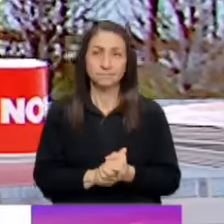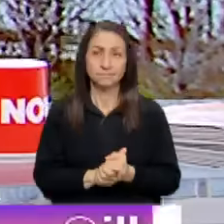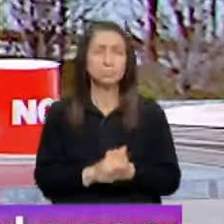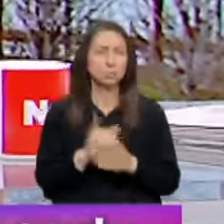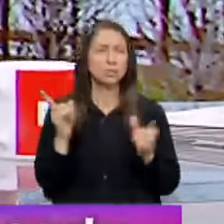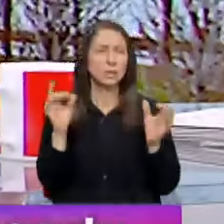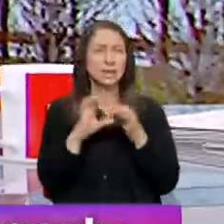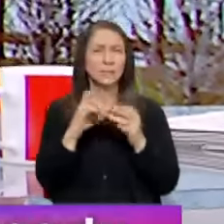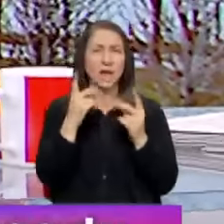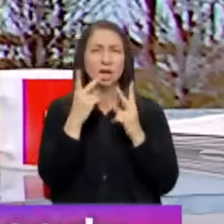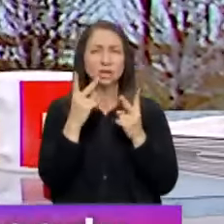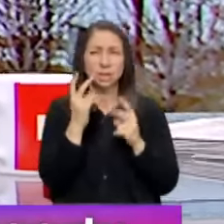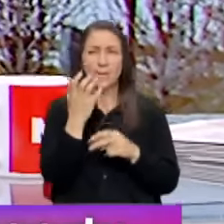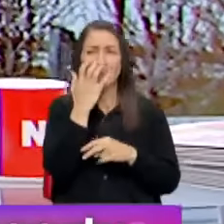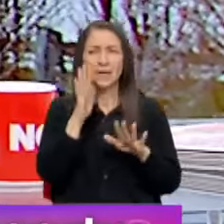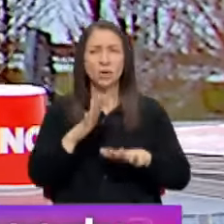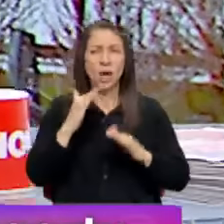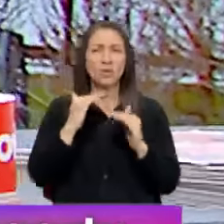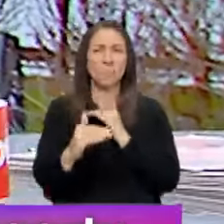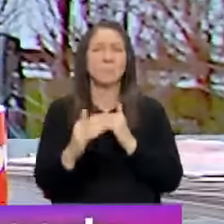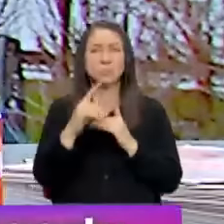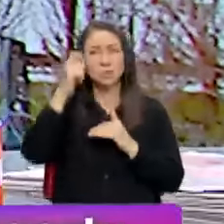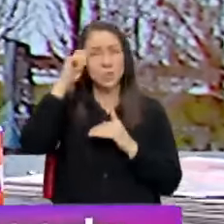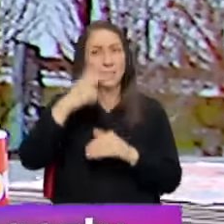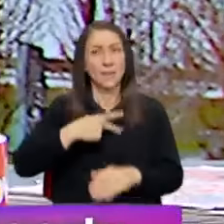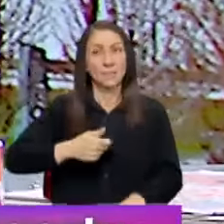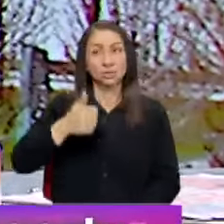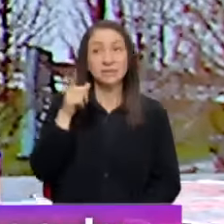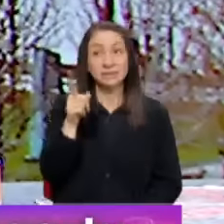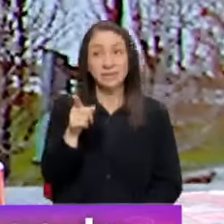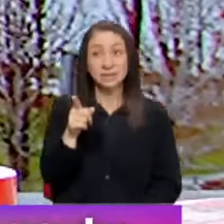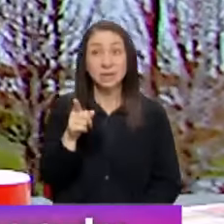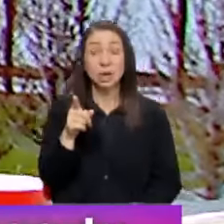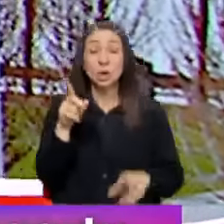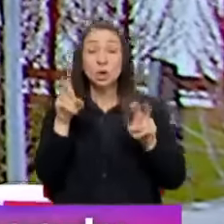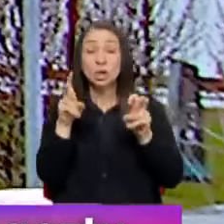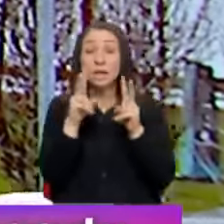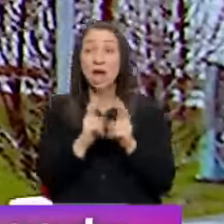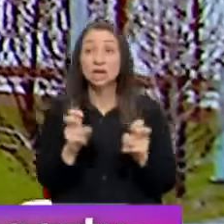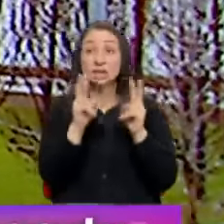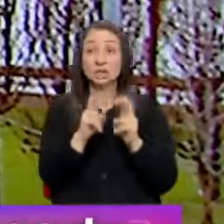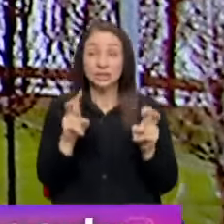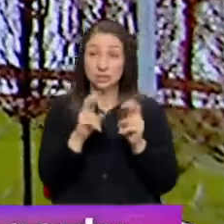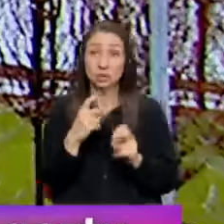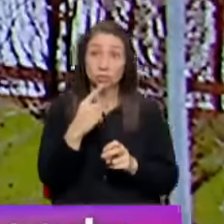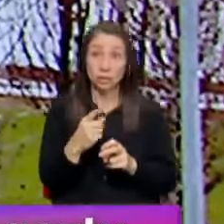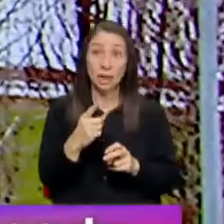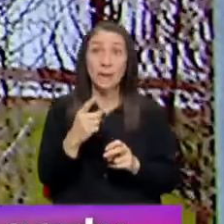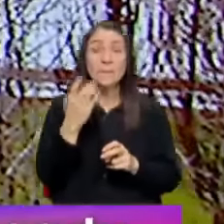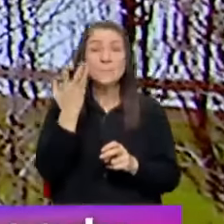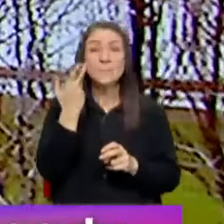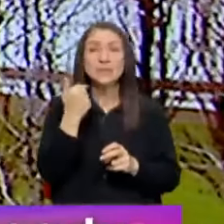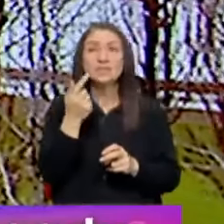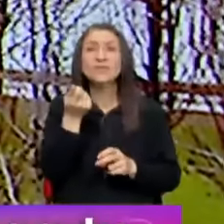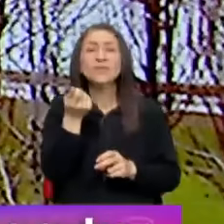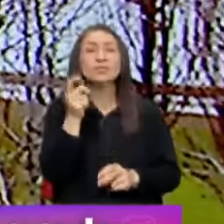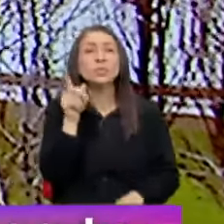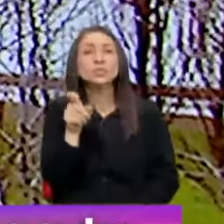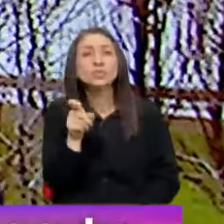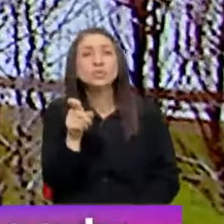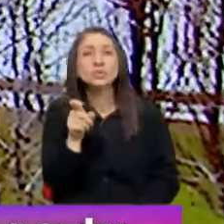Bununla ilgili bir açıklama bekliyor. Herkes Üsküdar Belediye Başkanı'nda konunun araştırıldığını söyledi. Pirincin fiyatını